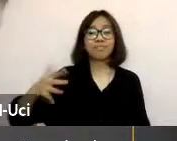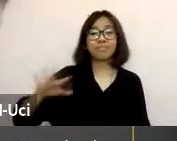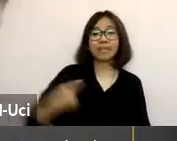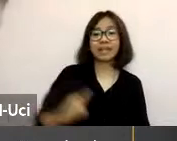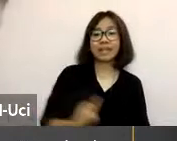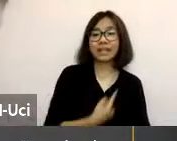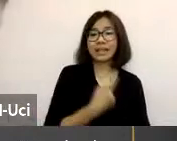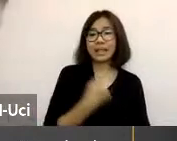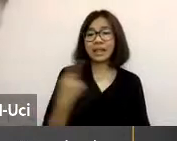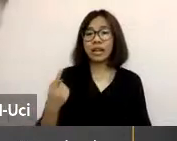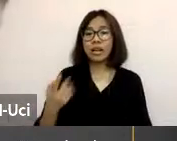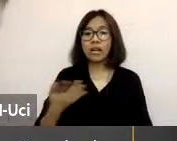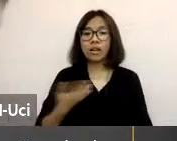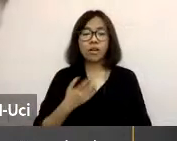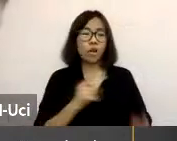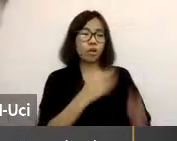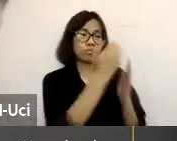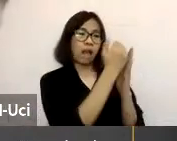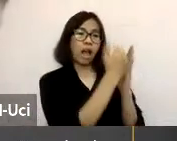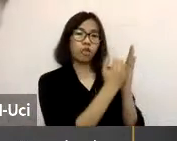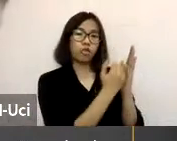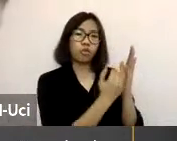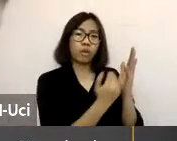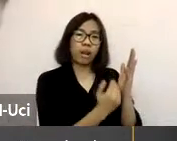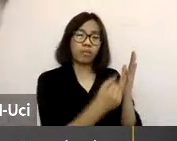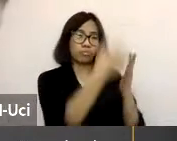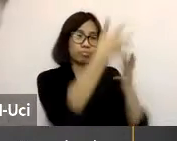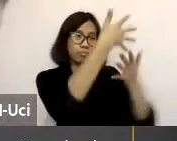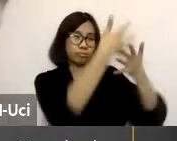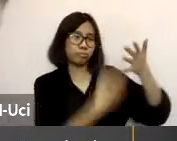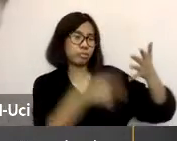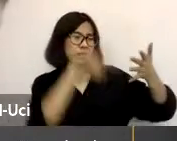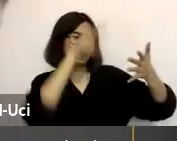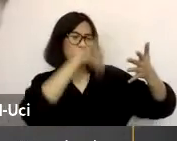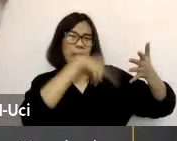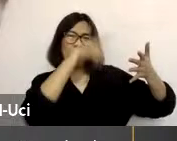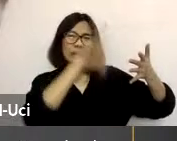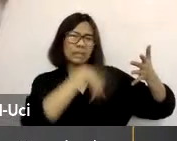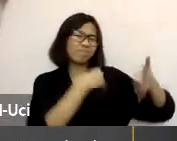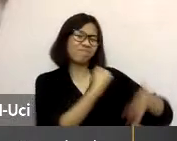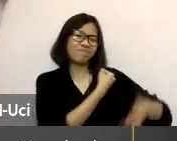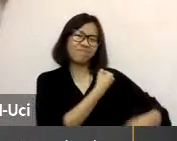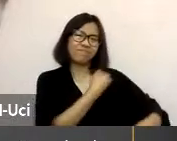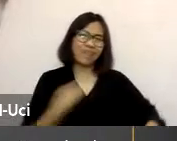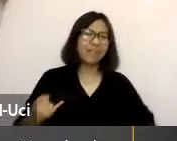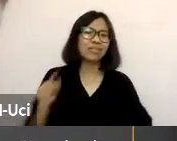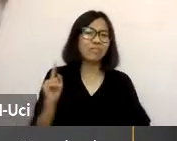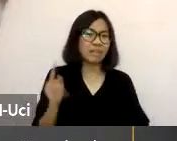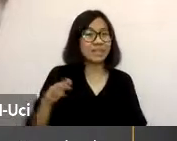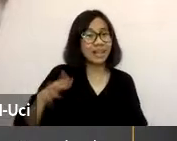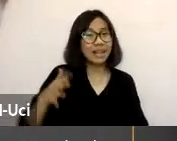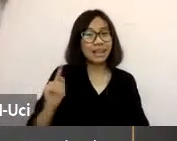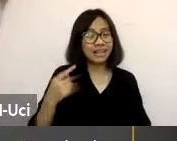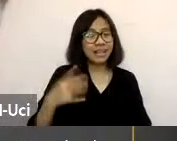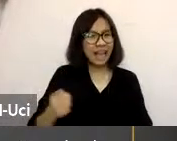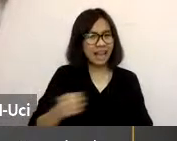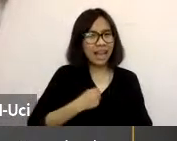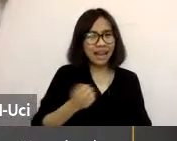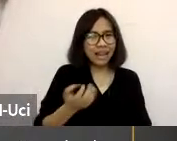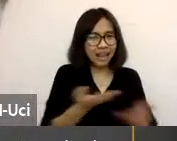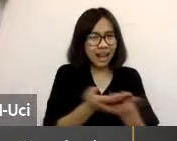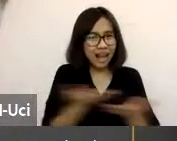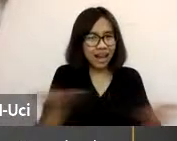enggan dan malas untuk membaca terms and condition dan juga profesi polisi Saya yakin mungkin diantara kita semua juga